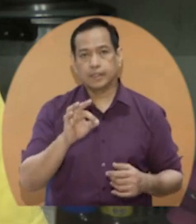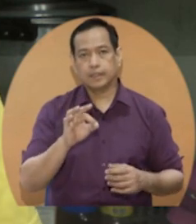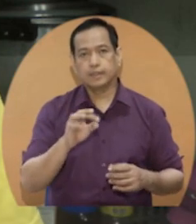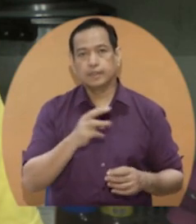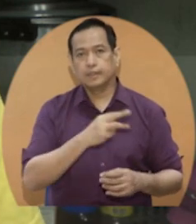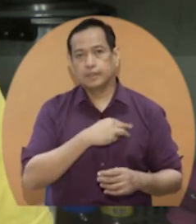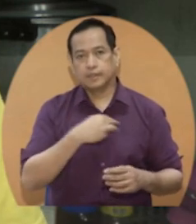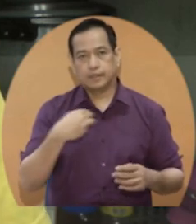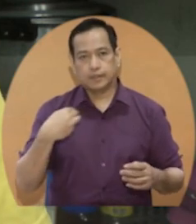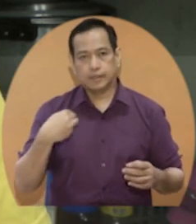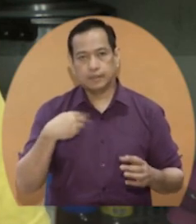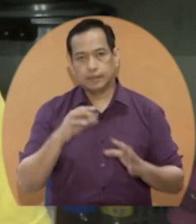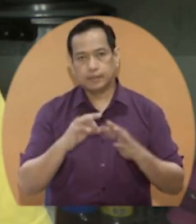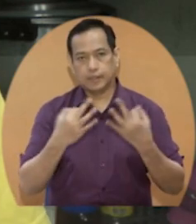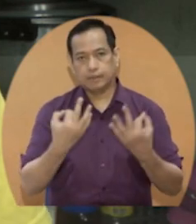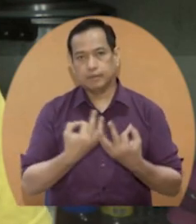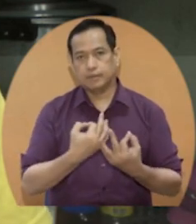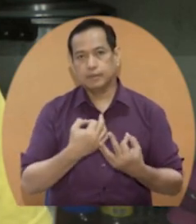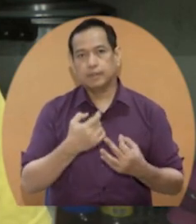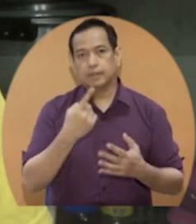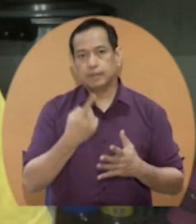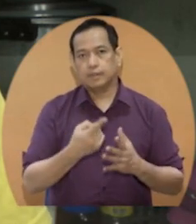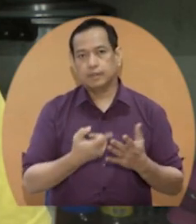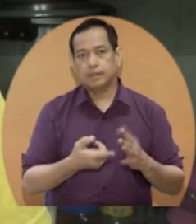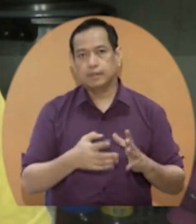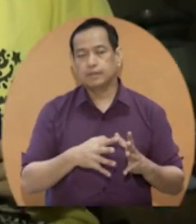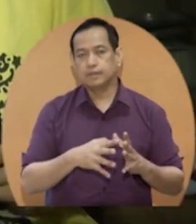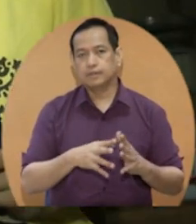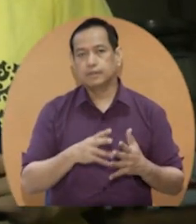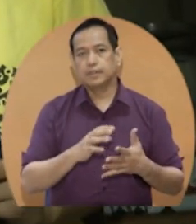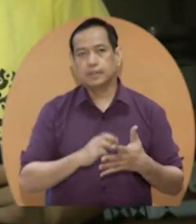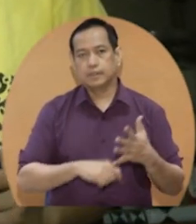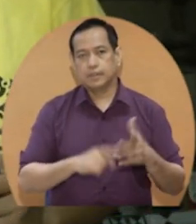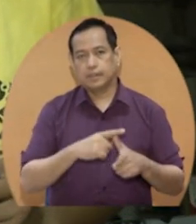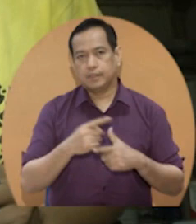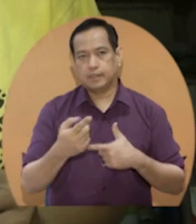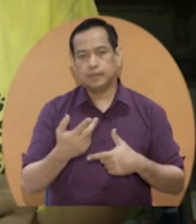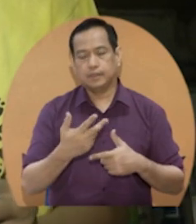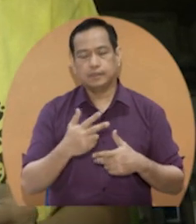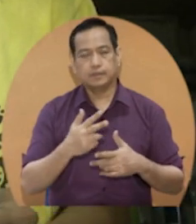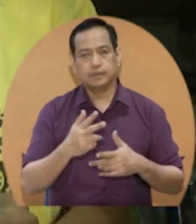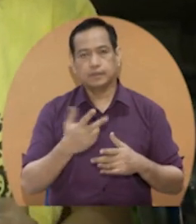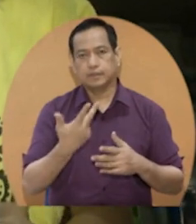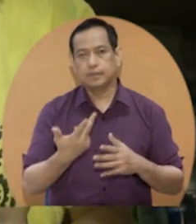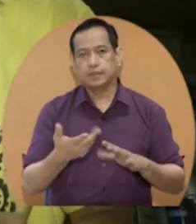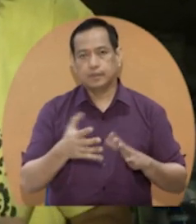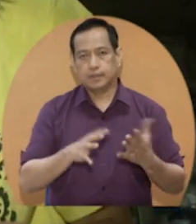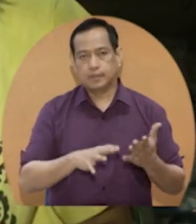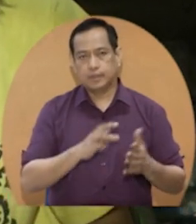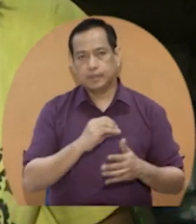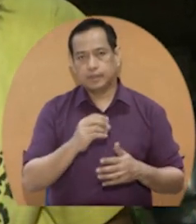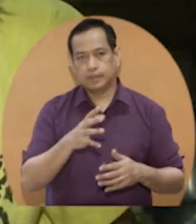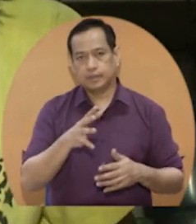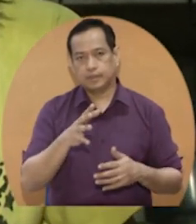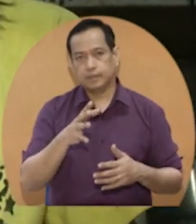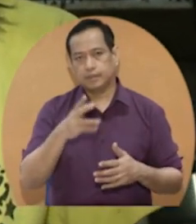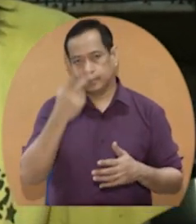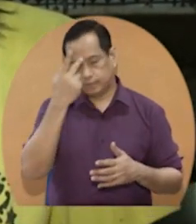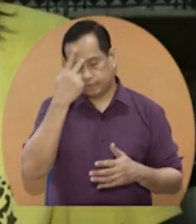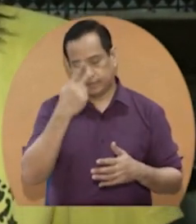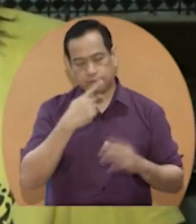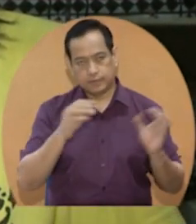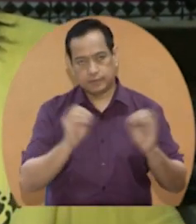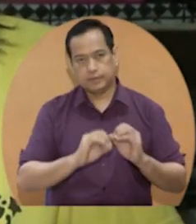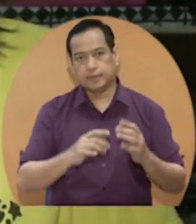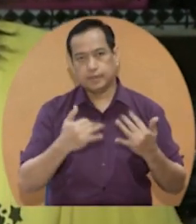magkakapatid. Nakunan po yung isa, 3 po yung nawala. Tapos magulang ko po wala na rin po. 5 na lang po kami ngayon